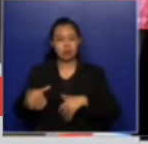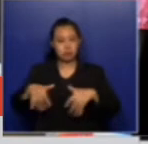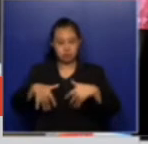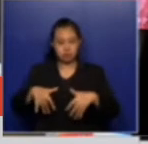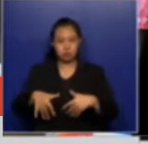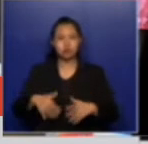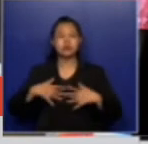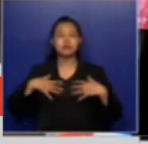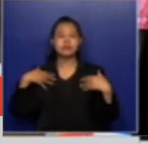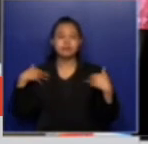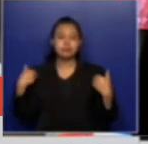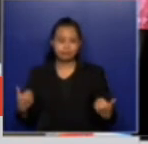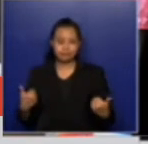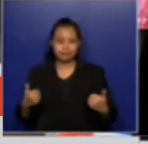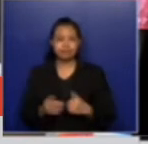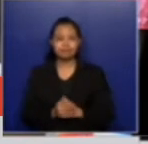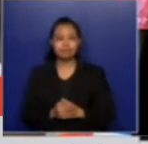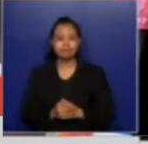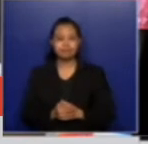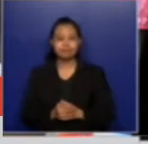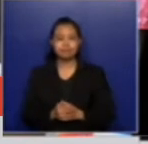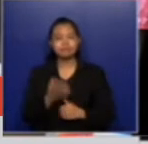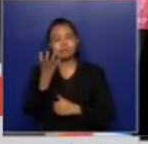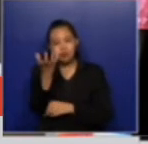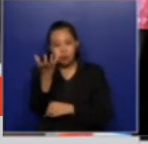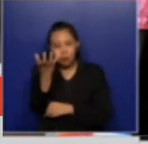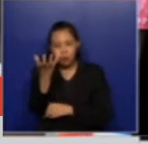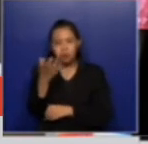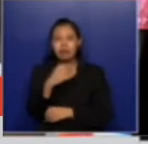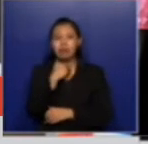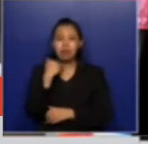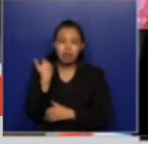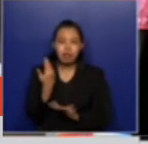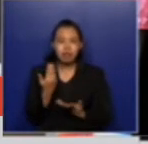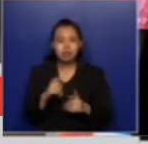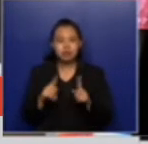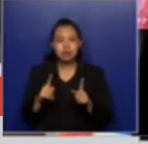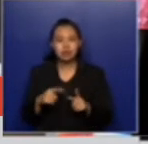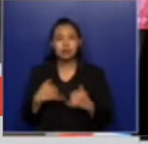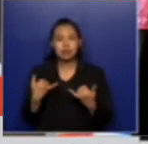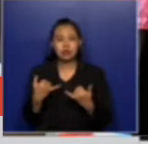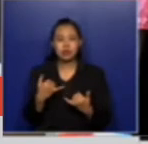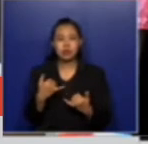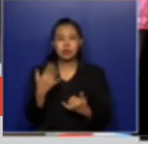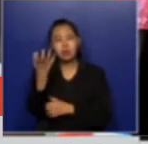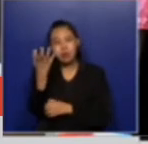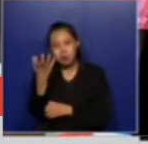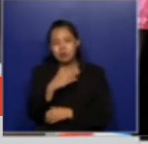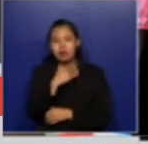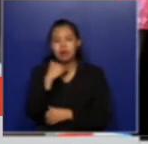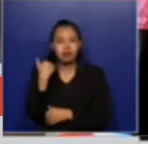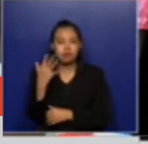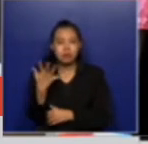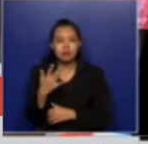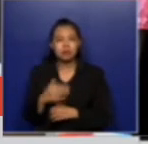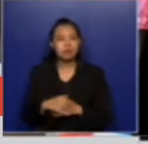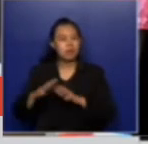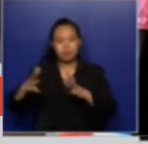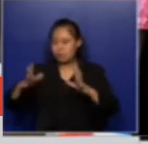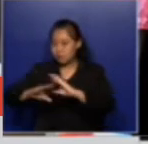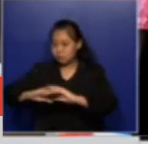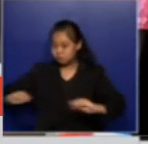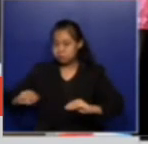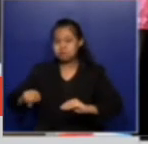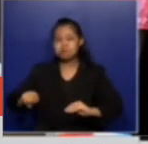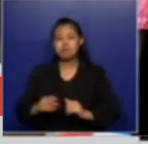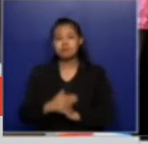ความสุขขอทานยังขาดทุนแต่ตั้งแต่นี้ไปขอทานไม่ขาดทุนเลยแหละครับเพราะว่าไม่มีขอทานแล้ว